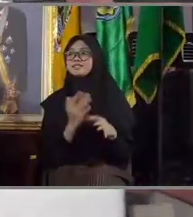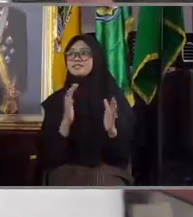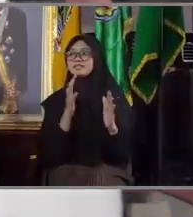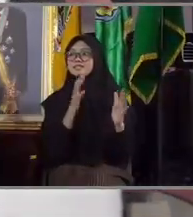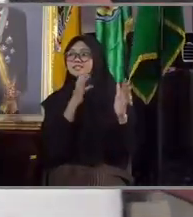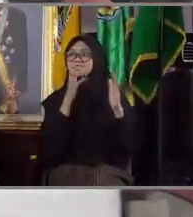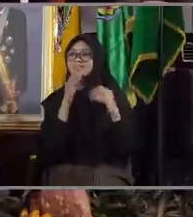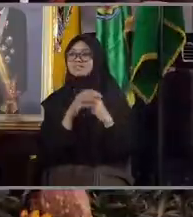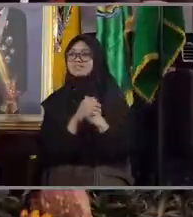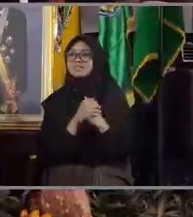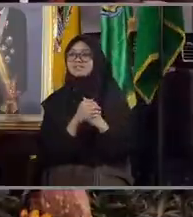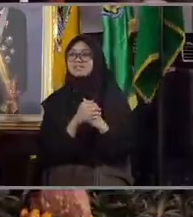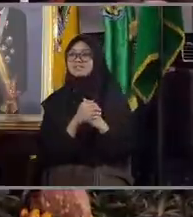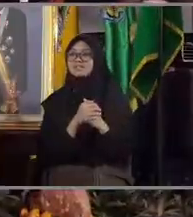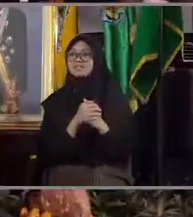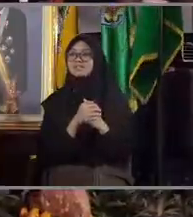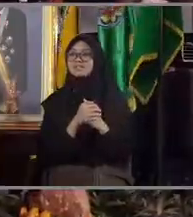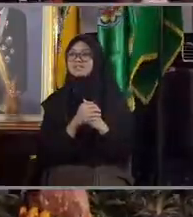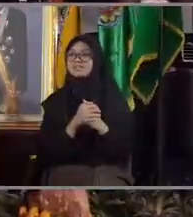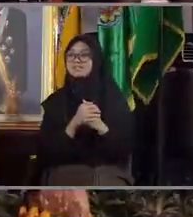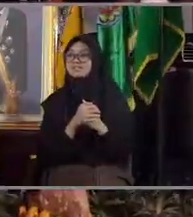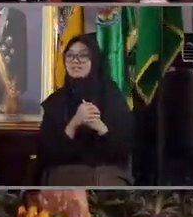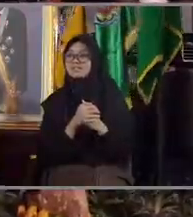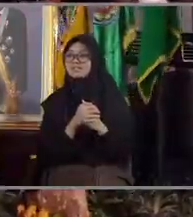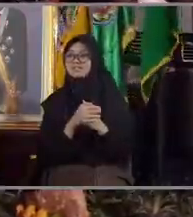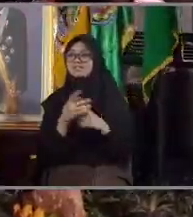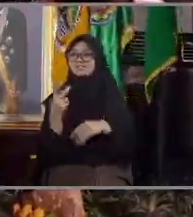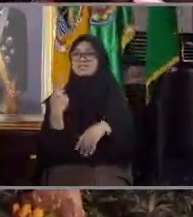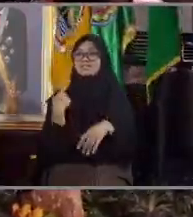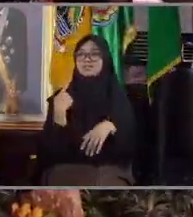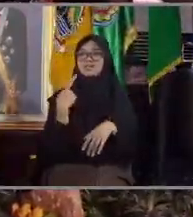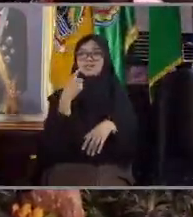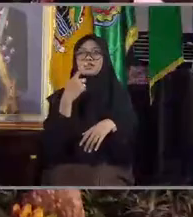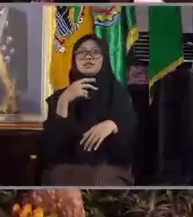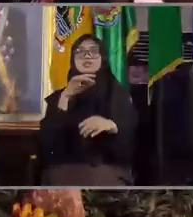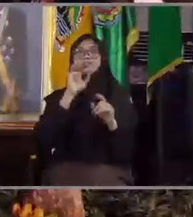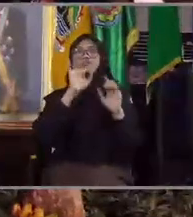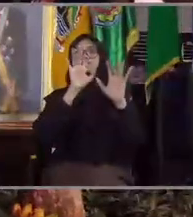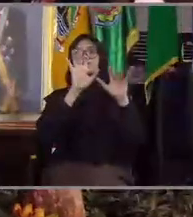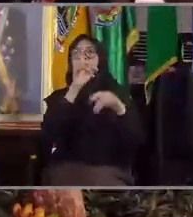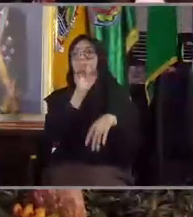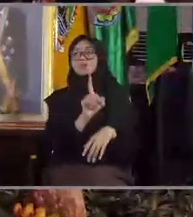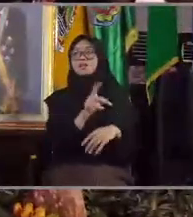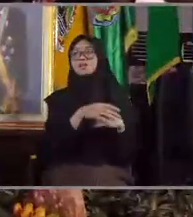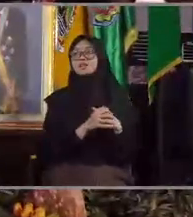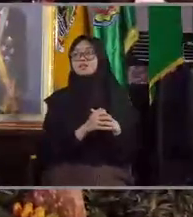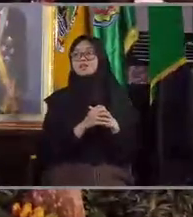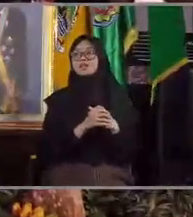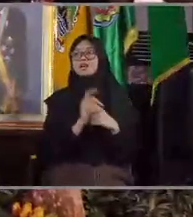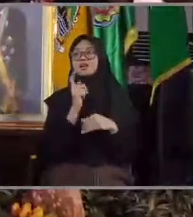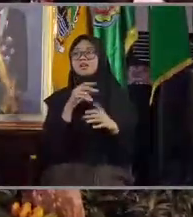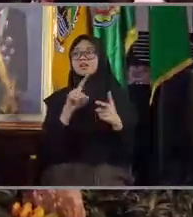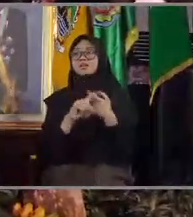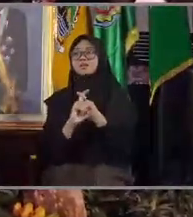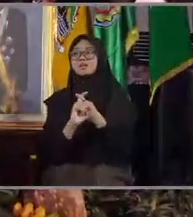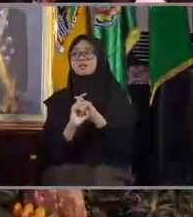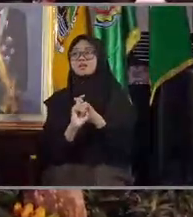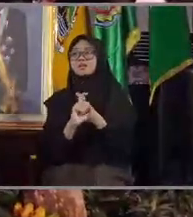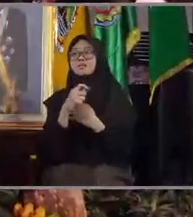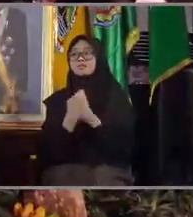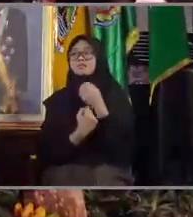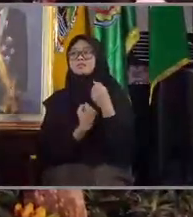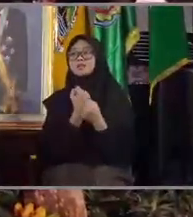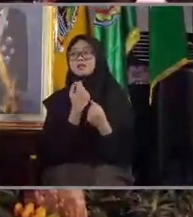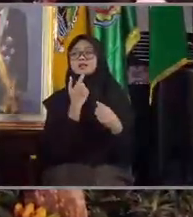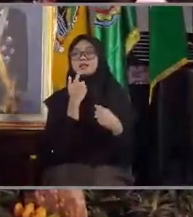sama ibu saya minta waktu anda 10 menit sebelum yang berbagi ada temen yang bergerak dalam ekonomi kreatif